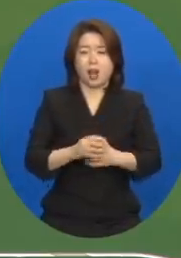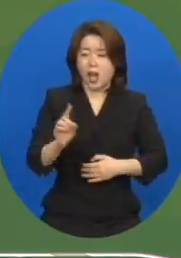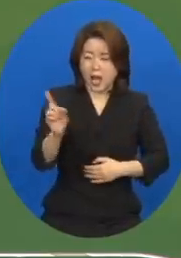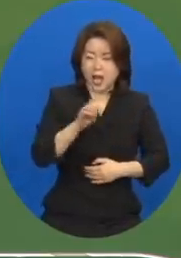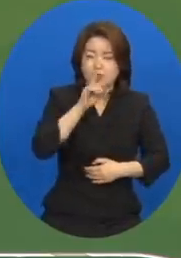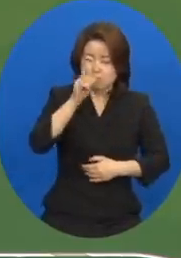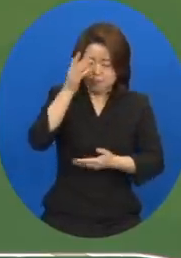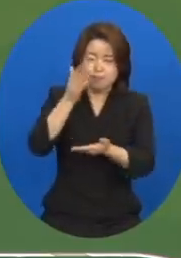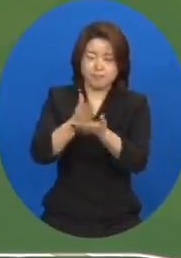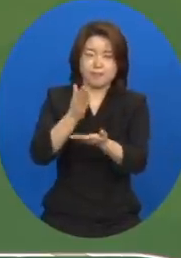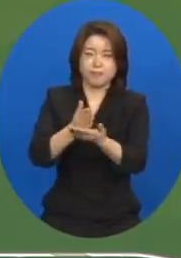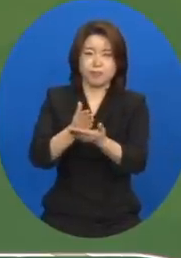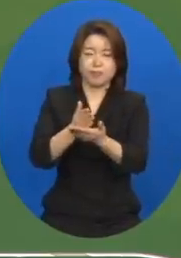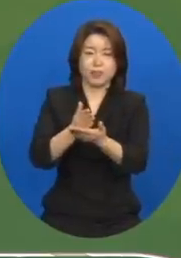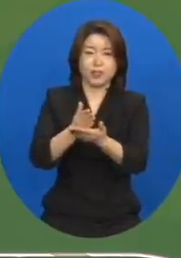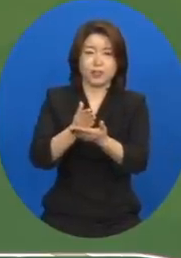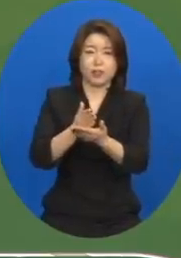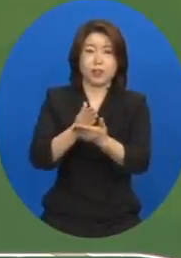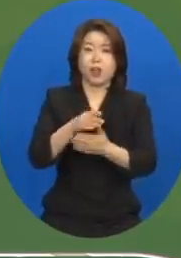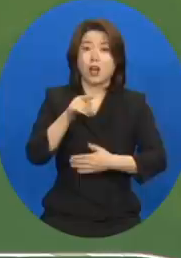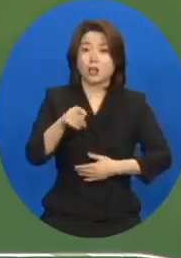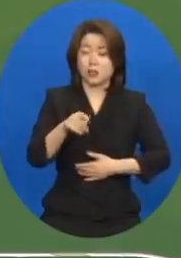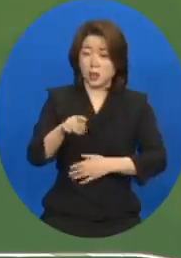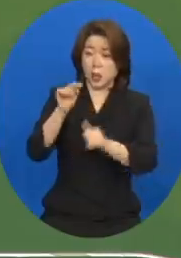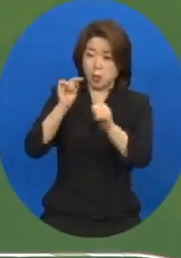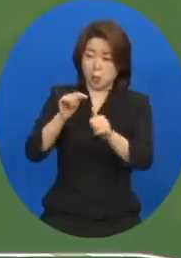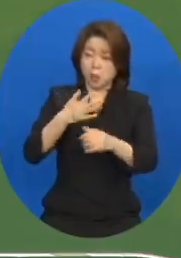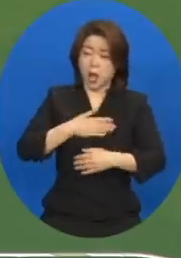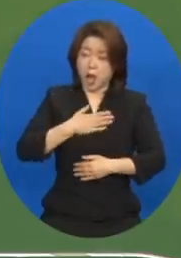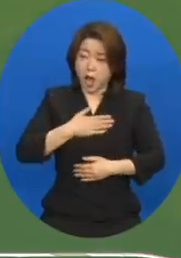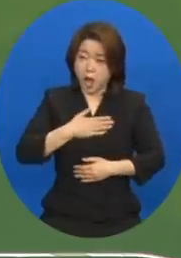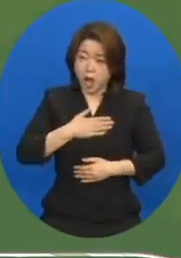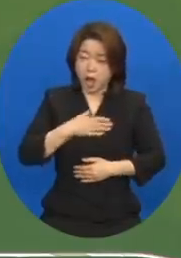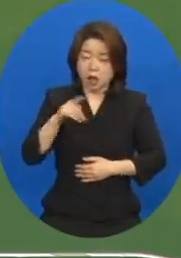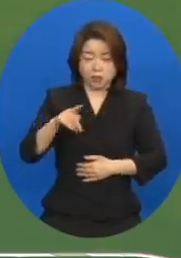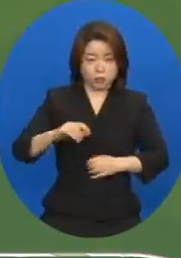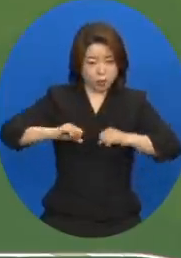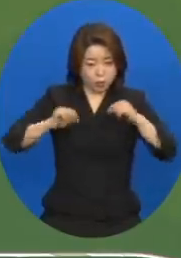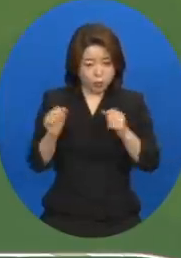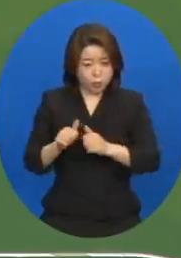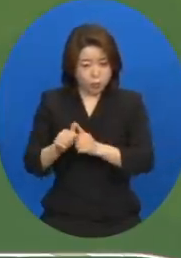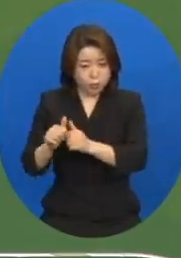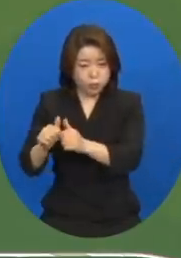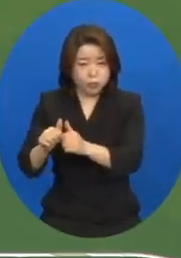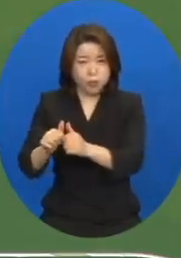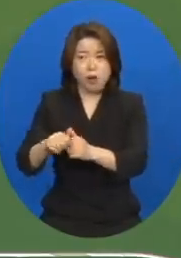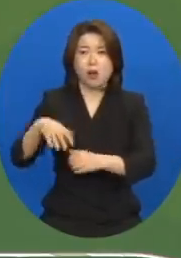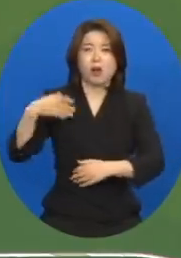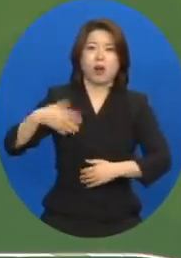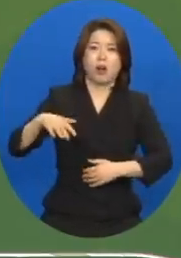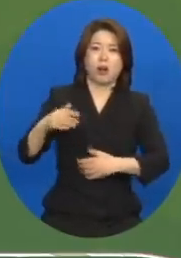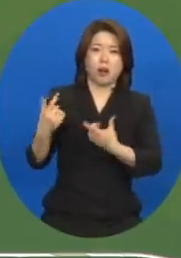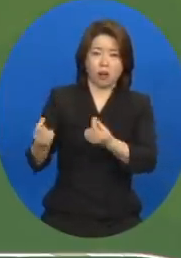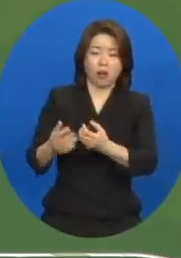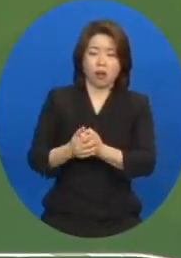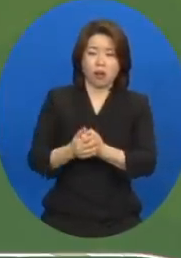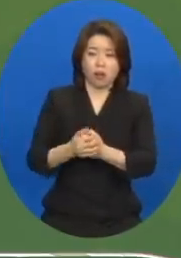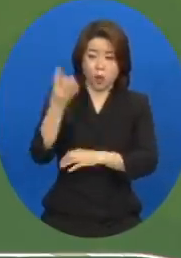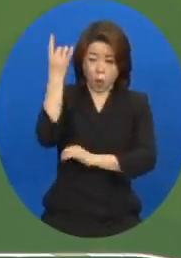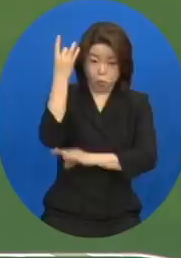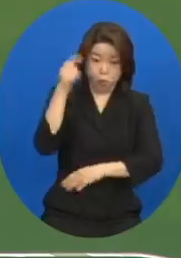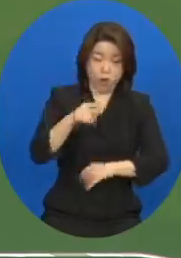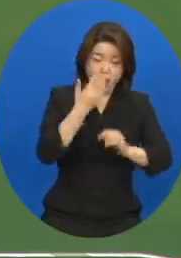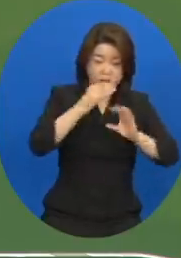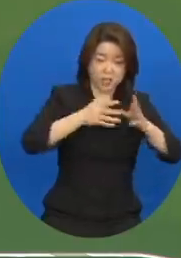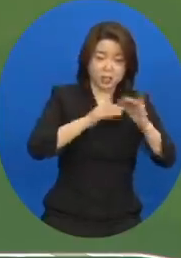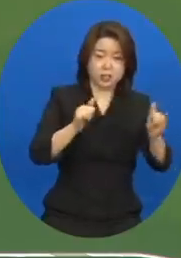말 하지 마. 그런다고 그게 되는 것 자체가 놀라운 거죠. 본래 이스라엘 백성은 그런 사람들이 아니었단